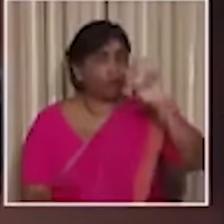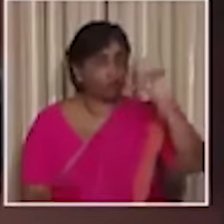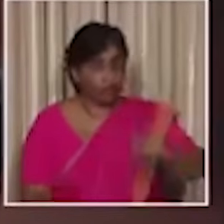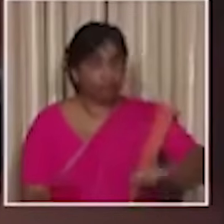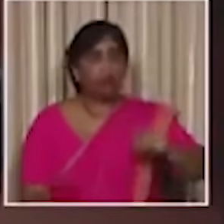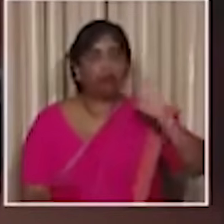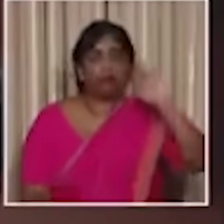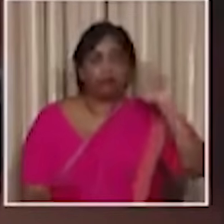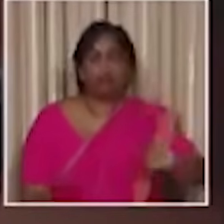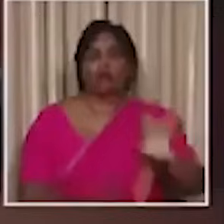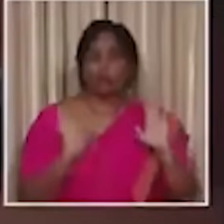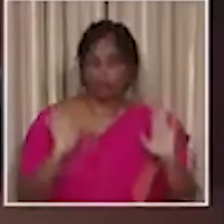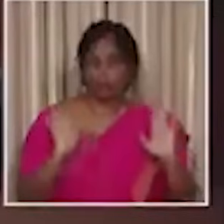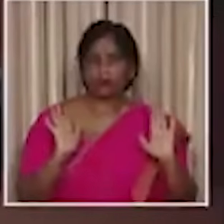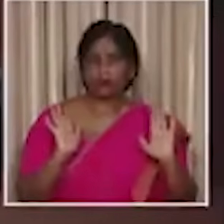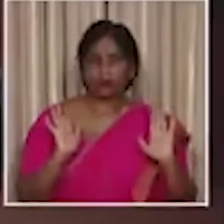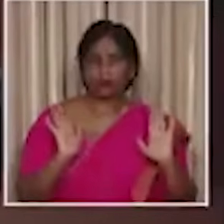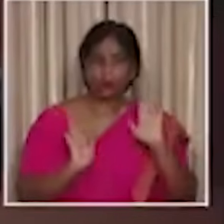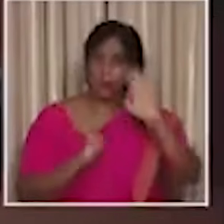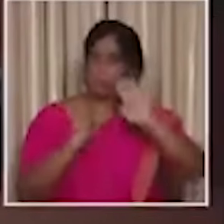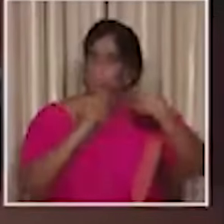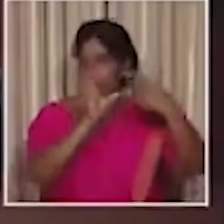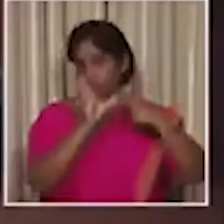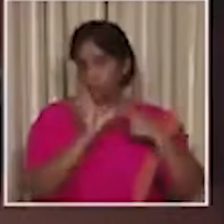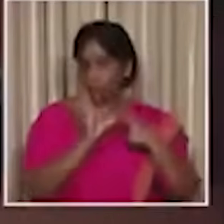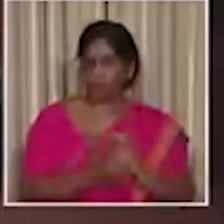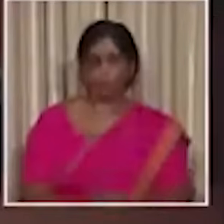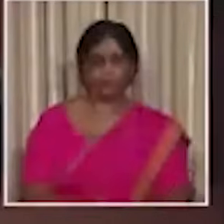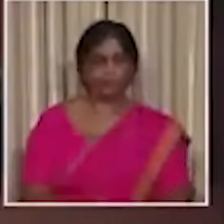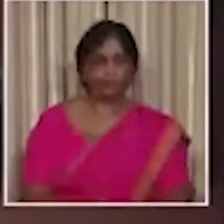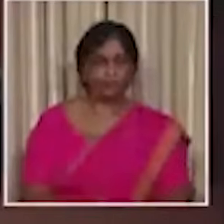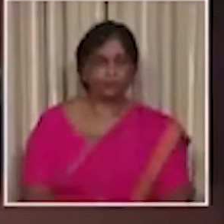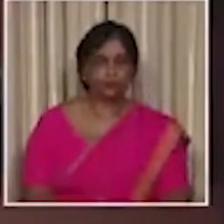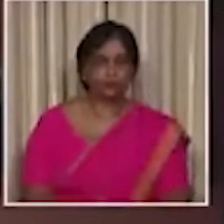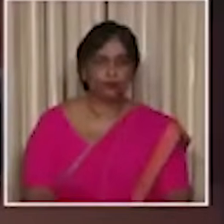matte me tamai ti binni. Ma, obat ma pasi filter raba dinne.